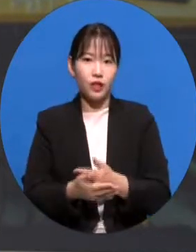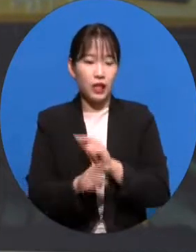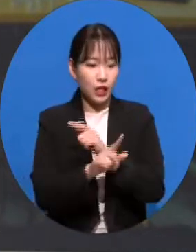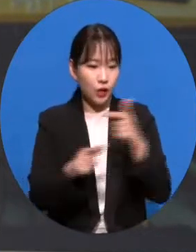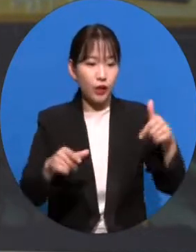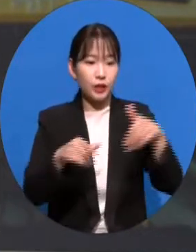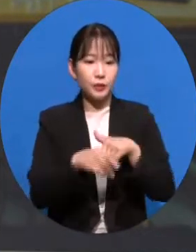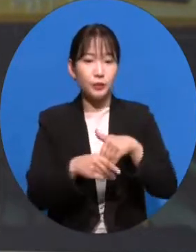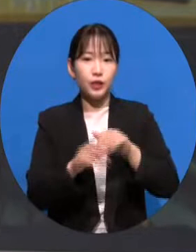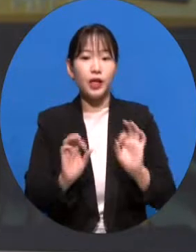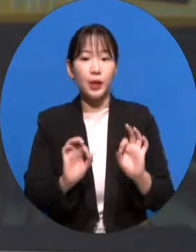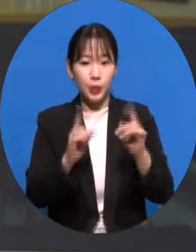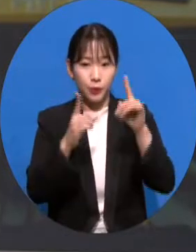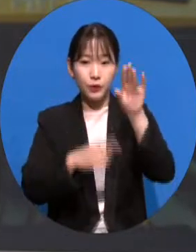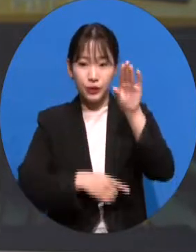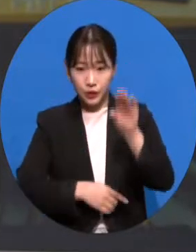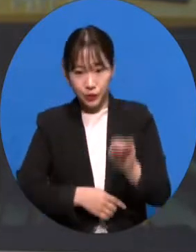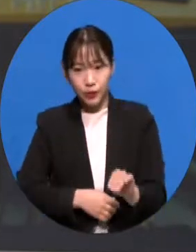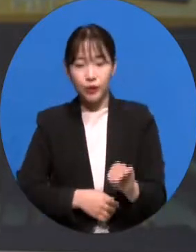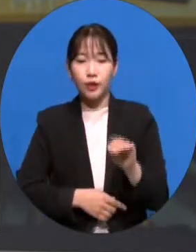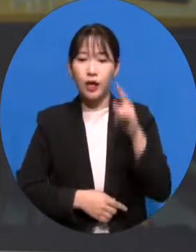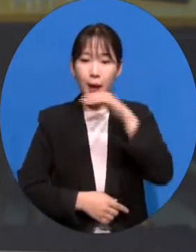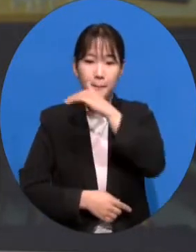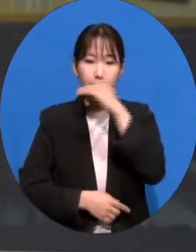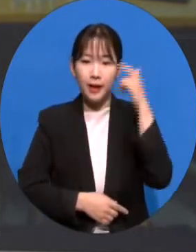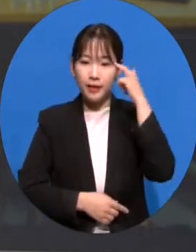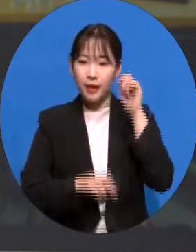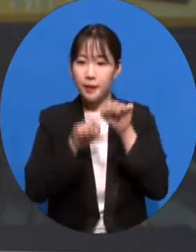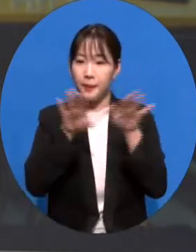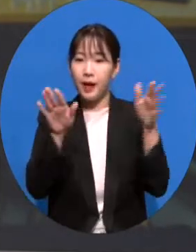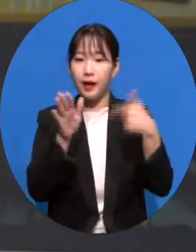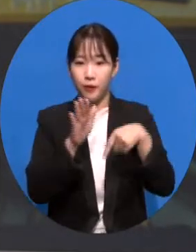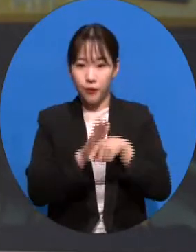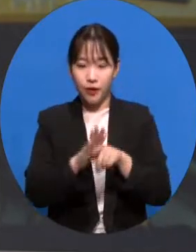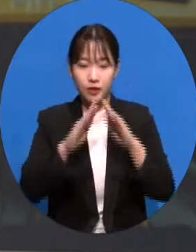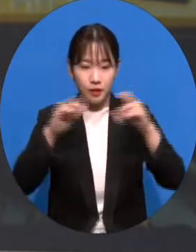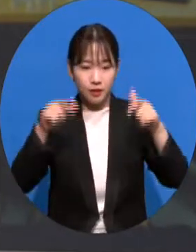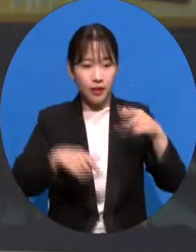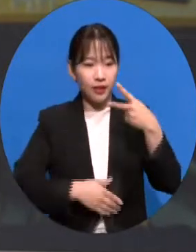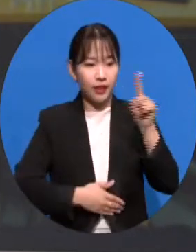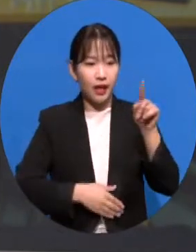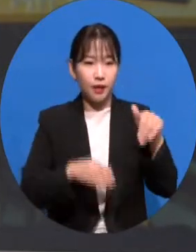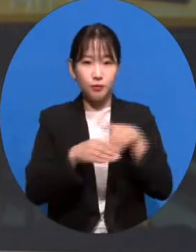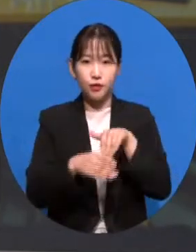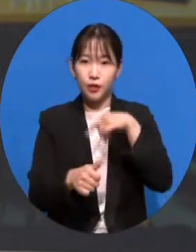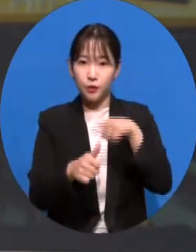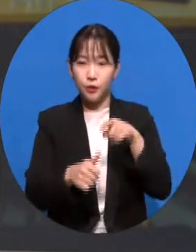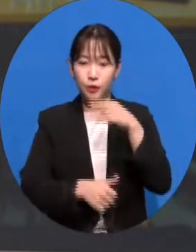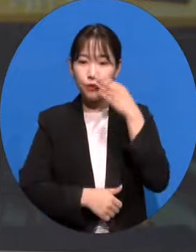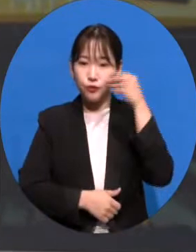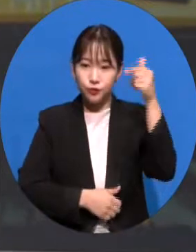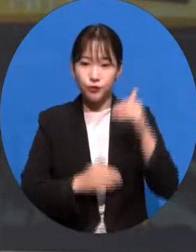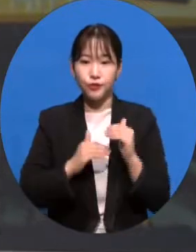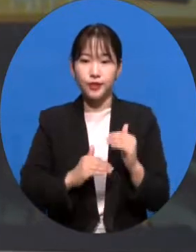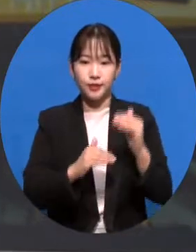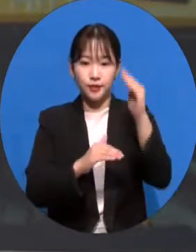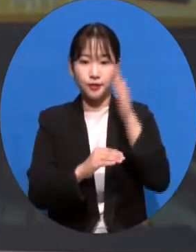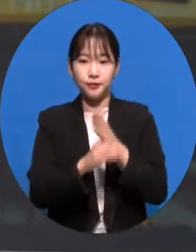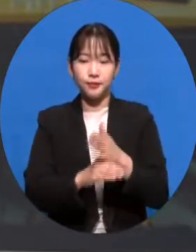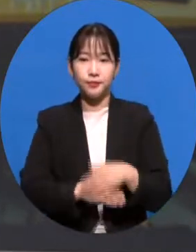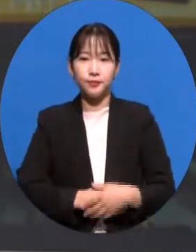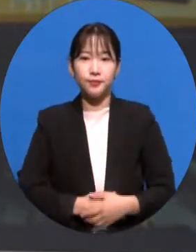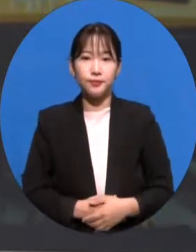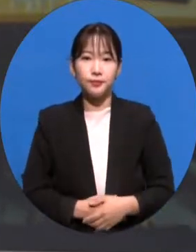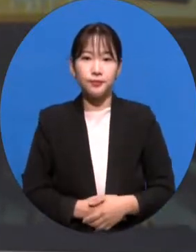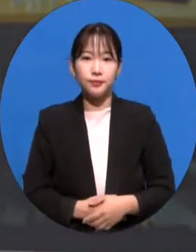문화가 공존한다는 올바른 인식을 확산시키기 위해 전남에서 다문화 교육이 활발히 진행되고 있습니다. 양정훈